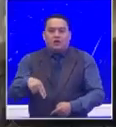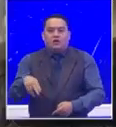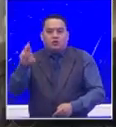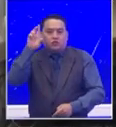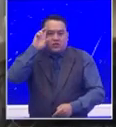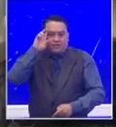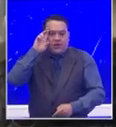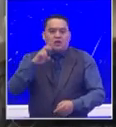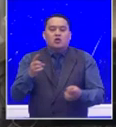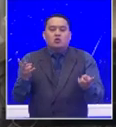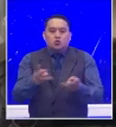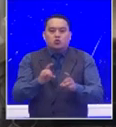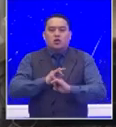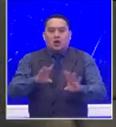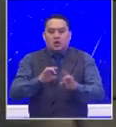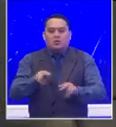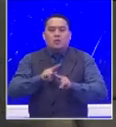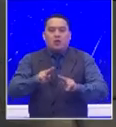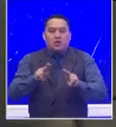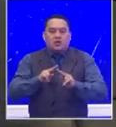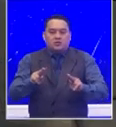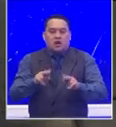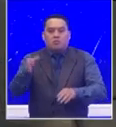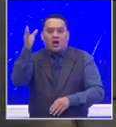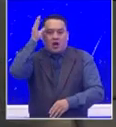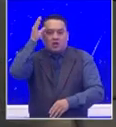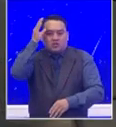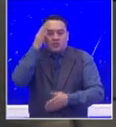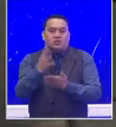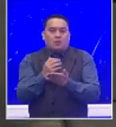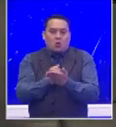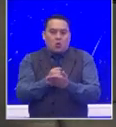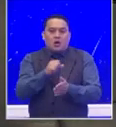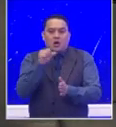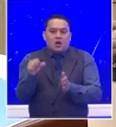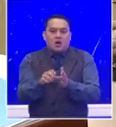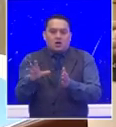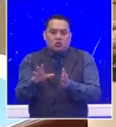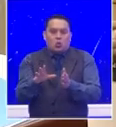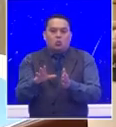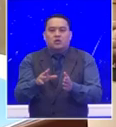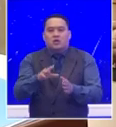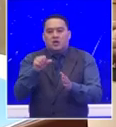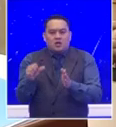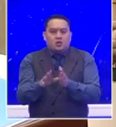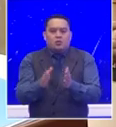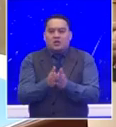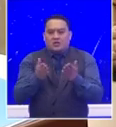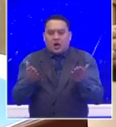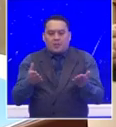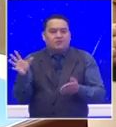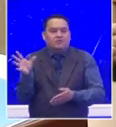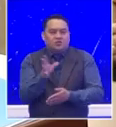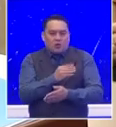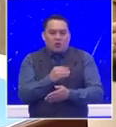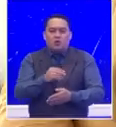стране. Стоит отметить, что педагоги работают с цифровыми образовательными ресурсами, электронным дневником и электронными учебниками. Однако